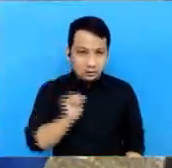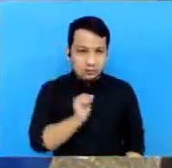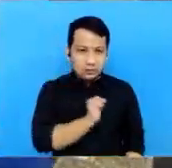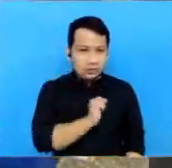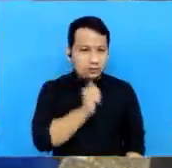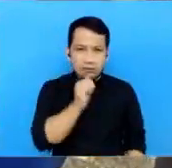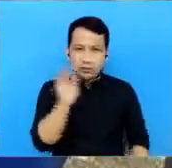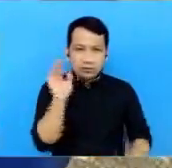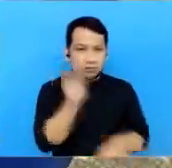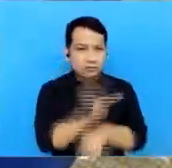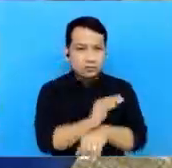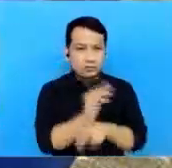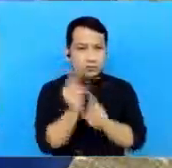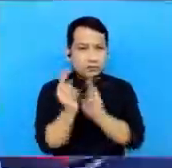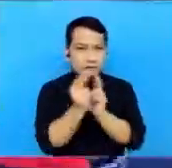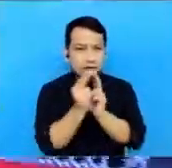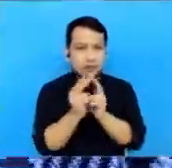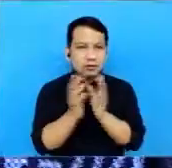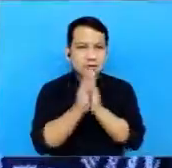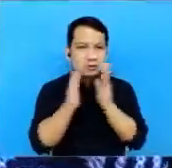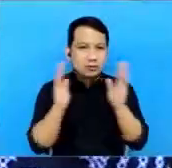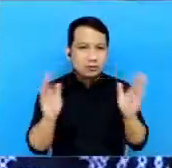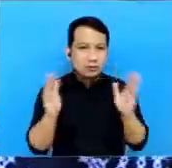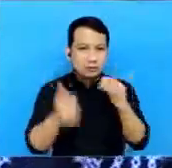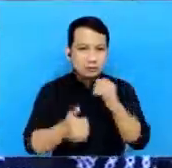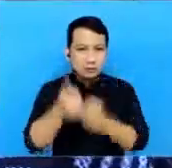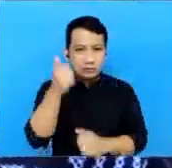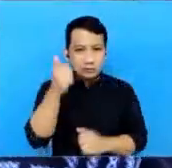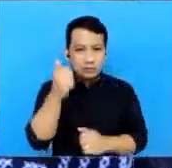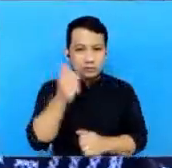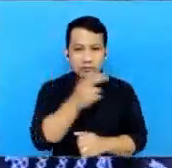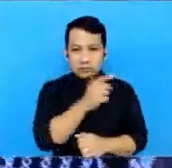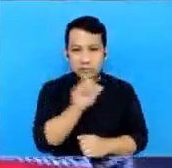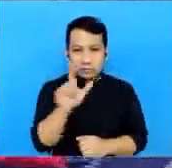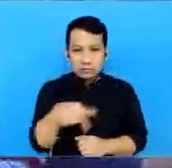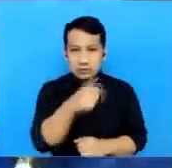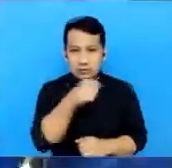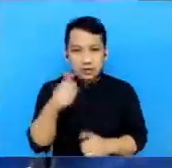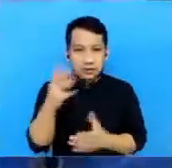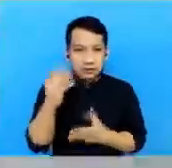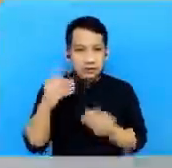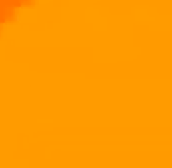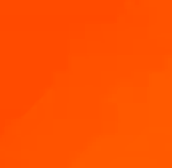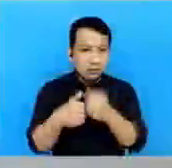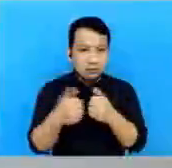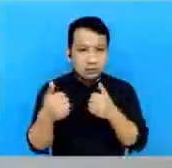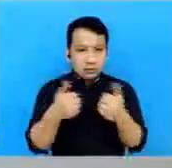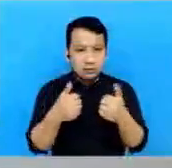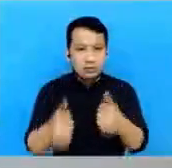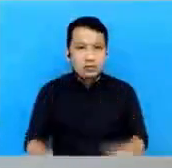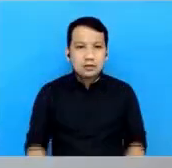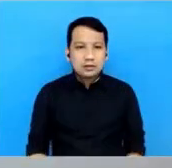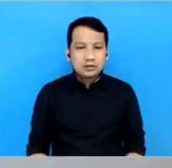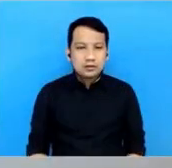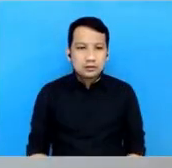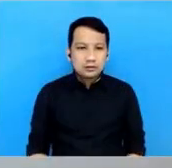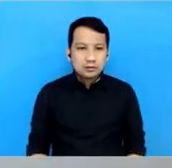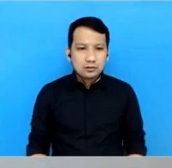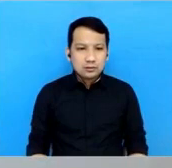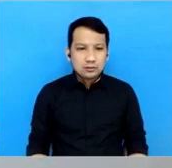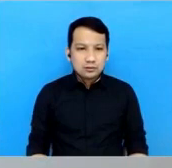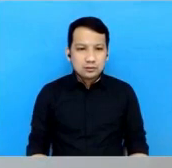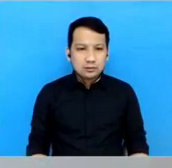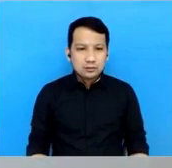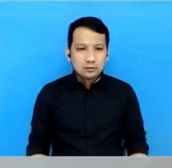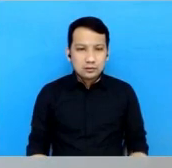unity candidate dahil mas malaki ang chance ang manalo ni Robredo kung maraming kakandidato. So sinasabi ko, nakita nyo